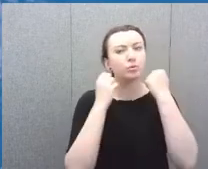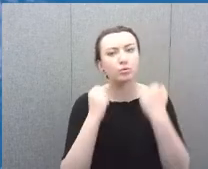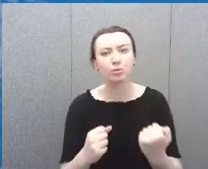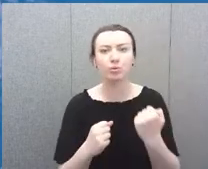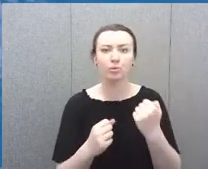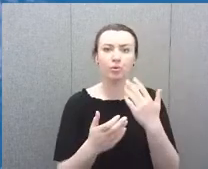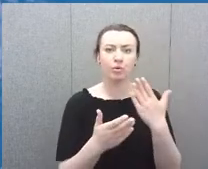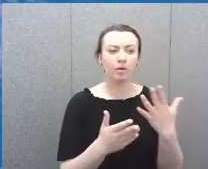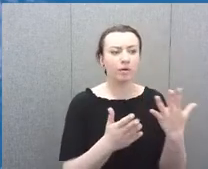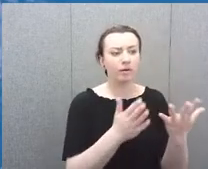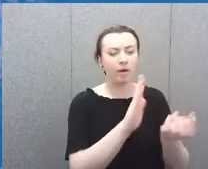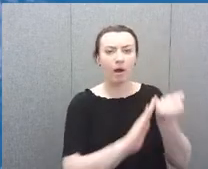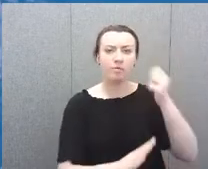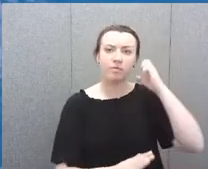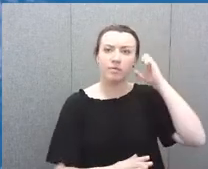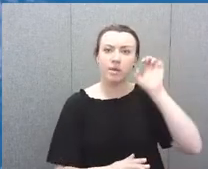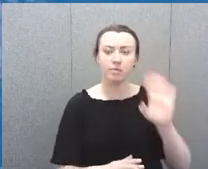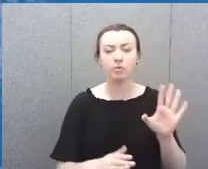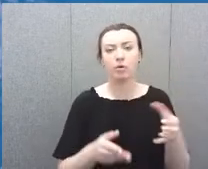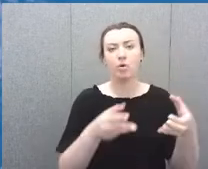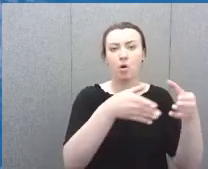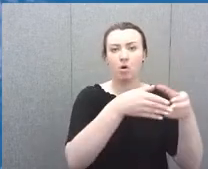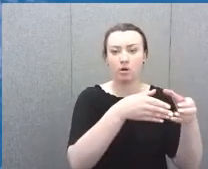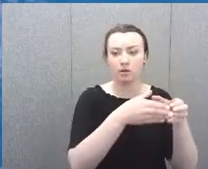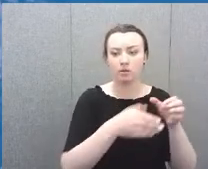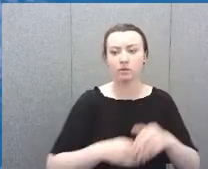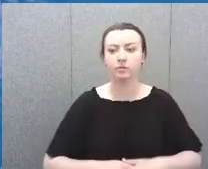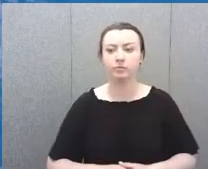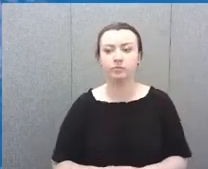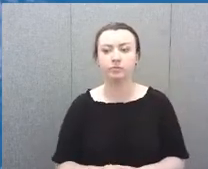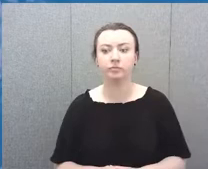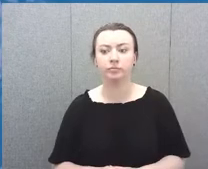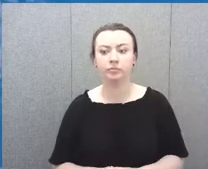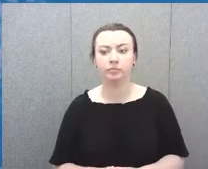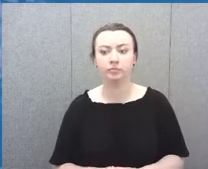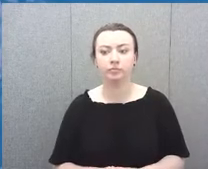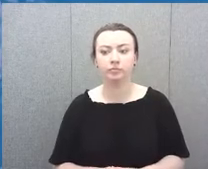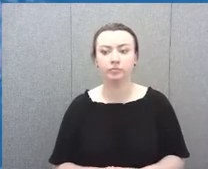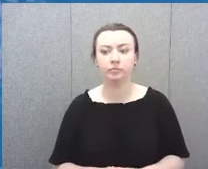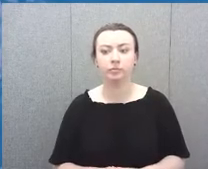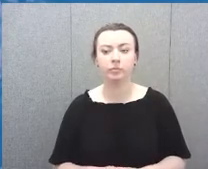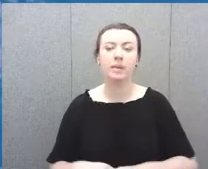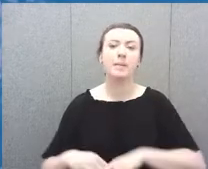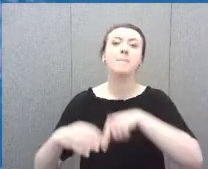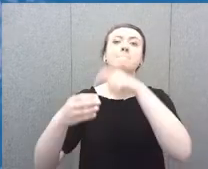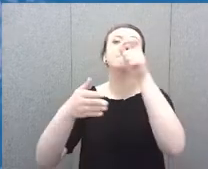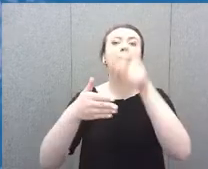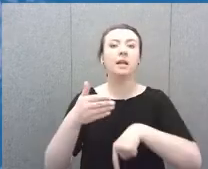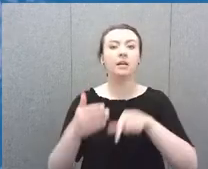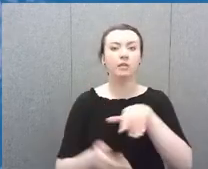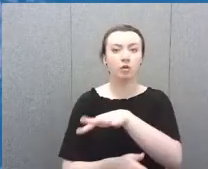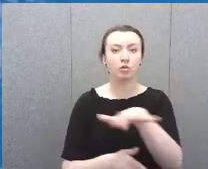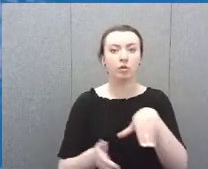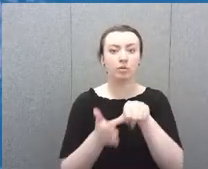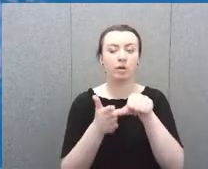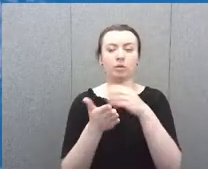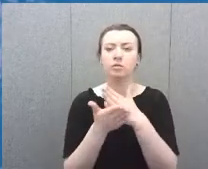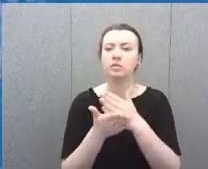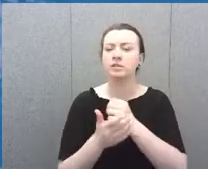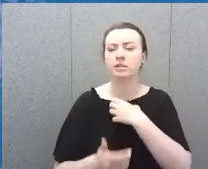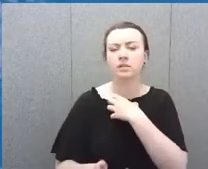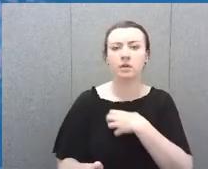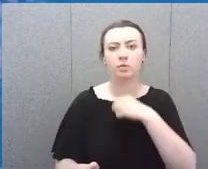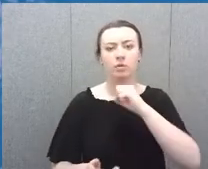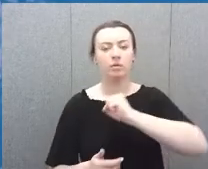государства. Что же это означает? Это означает, что гражданское общество играет важную роль в процессе демократизации, в